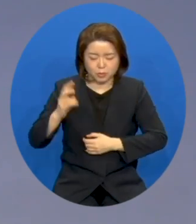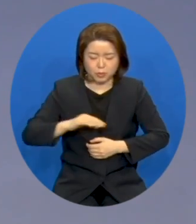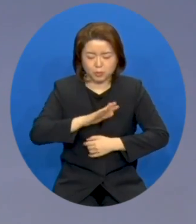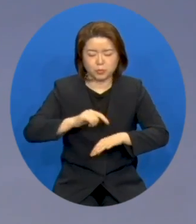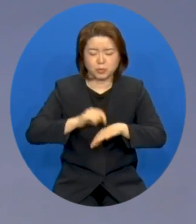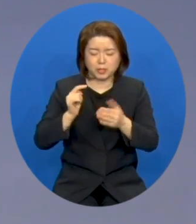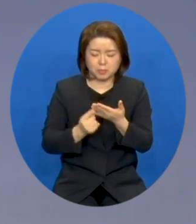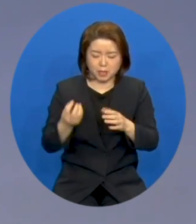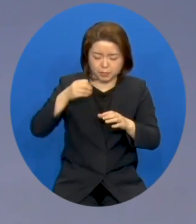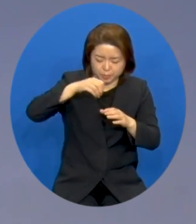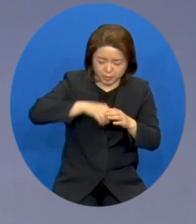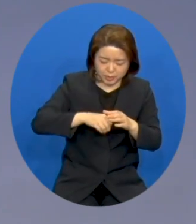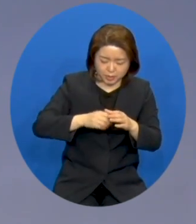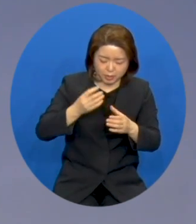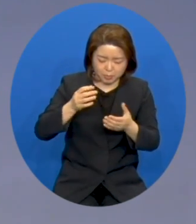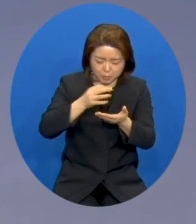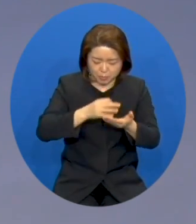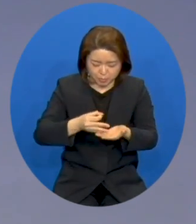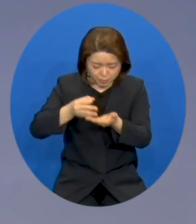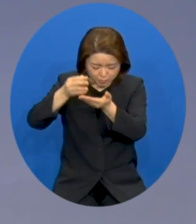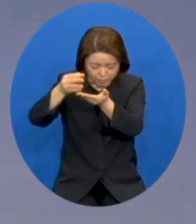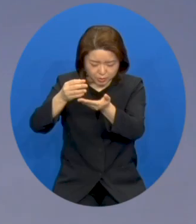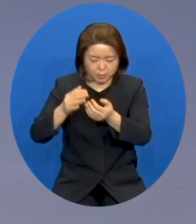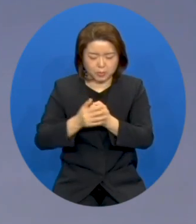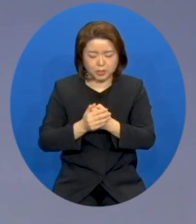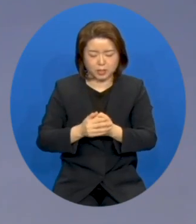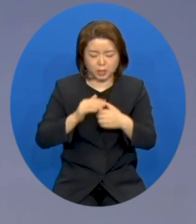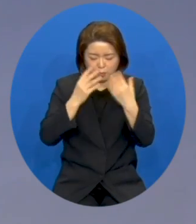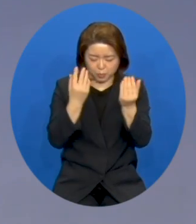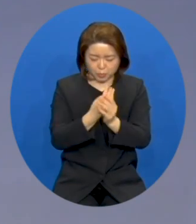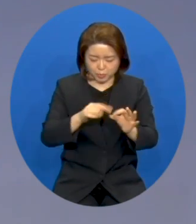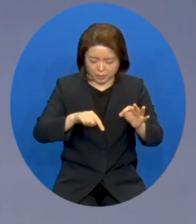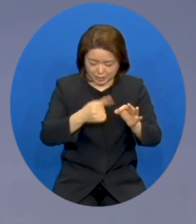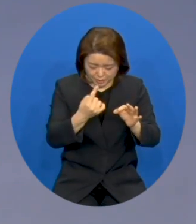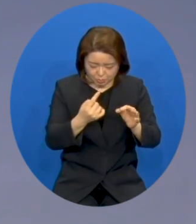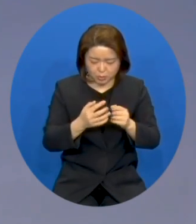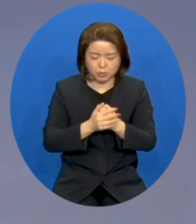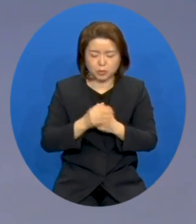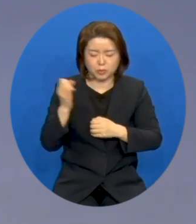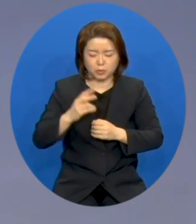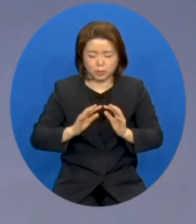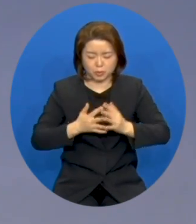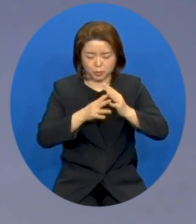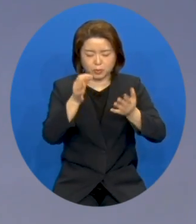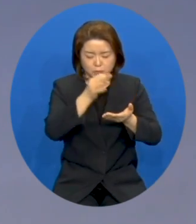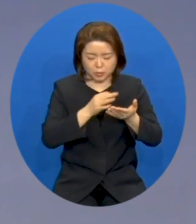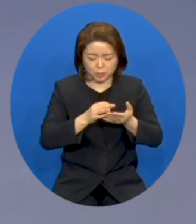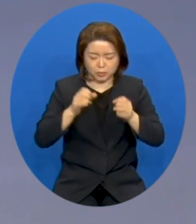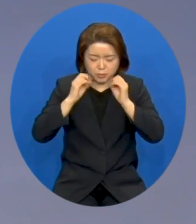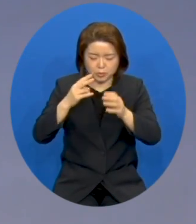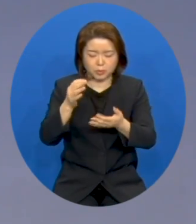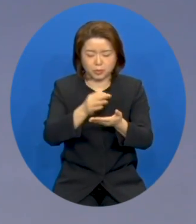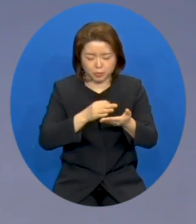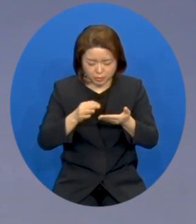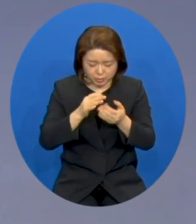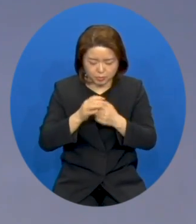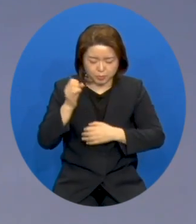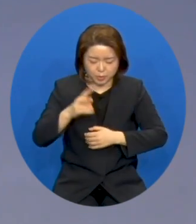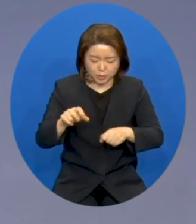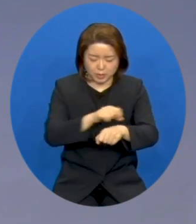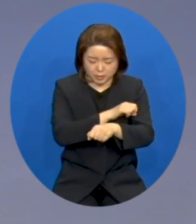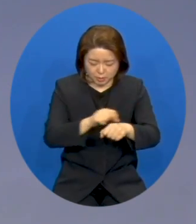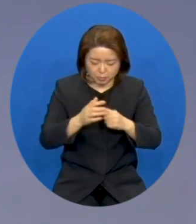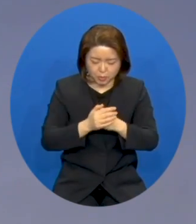마음을 담아 봉헌합니다. 온전한 십일조와 건축원금과 선교원금 그리고